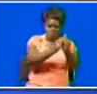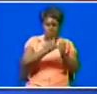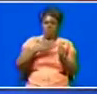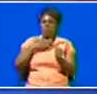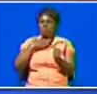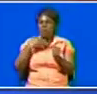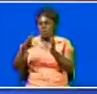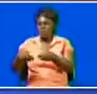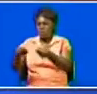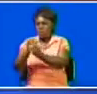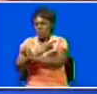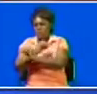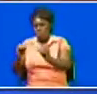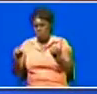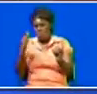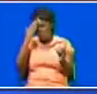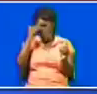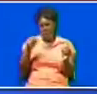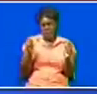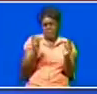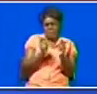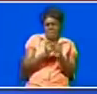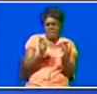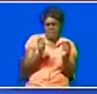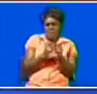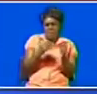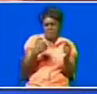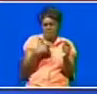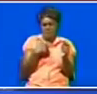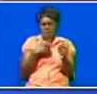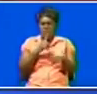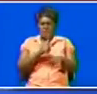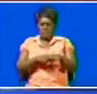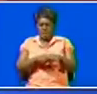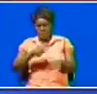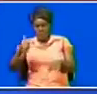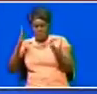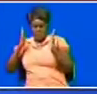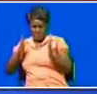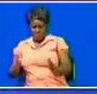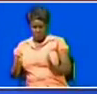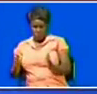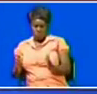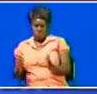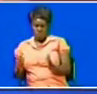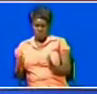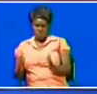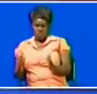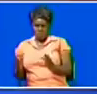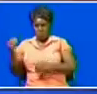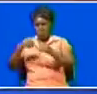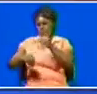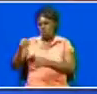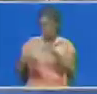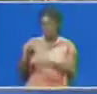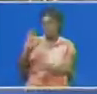Utaki kutoa. Kwa nini unasikia uchungu mheshimiwa mbunge mwenzako ama senator akienda